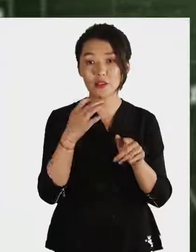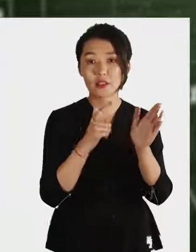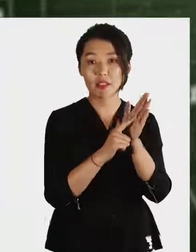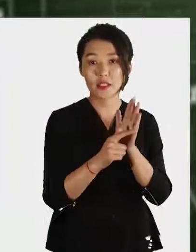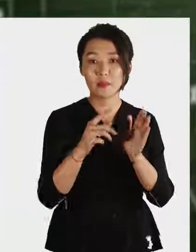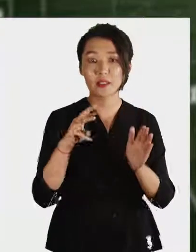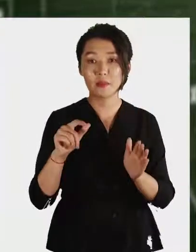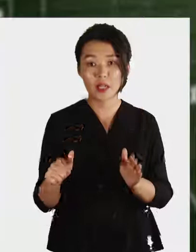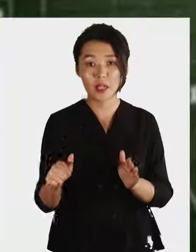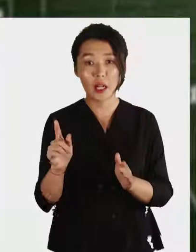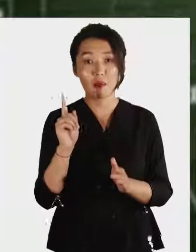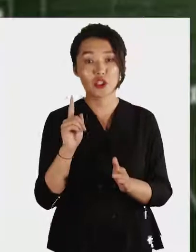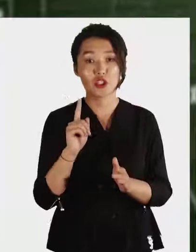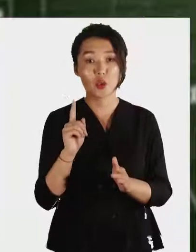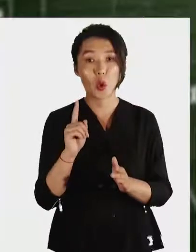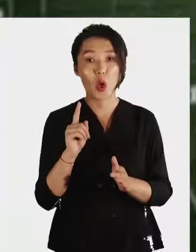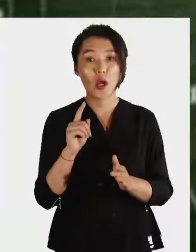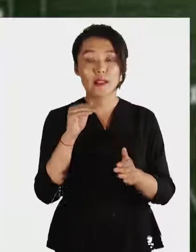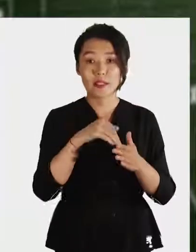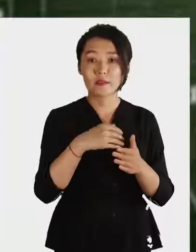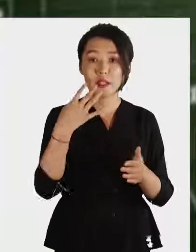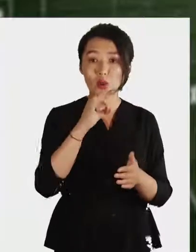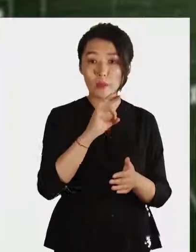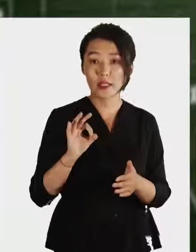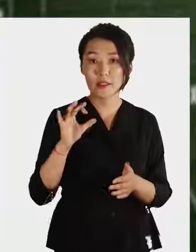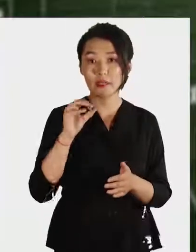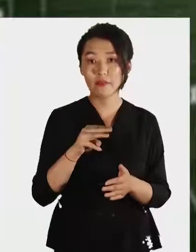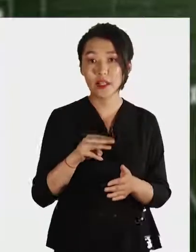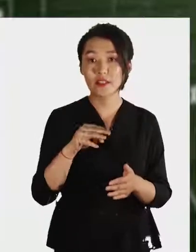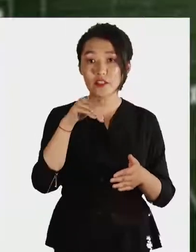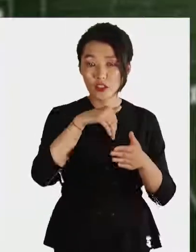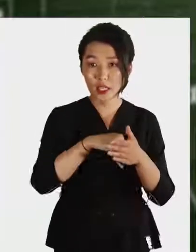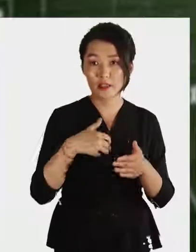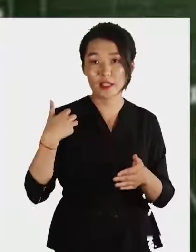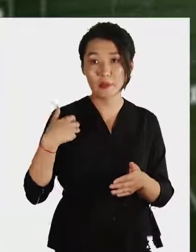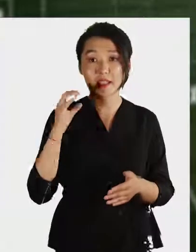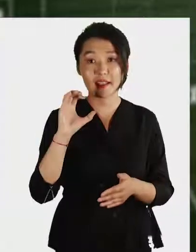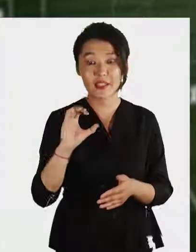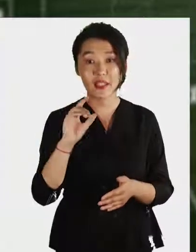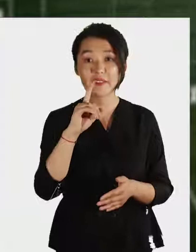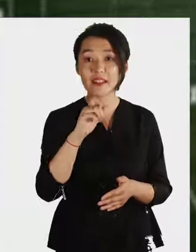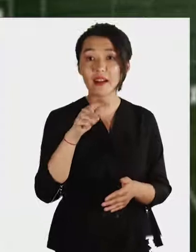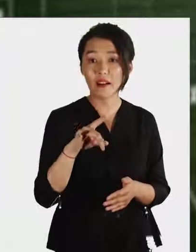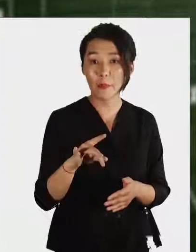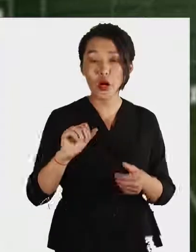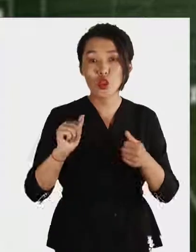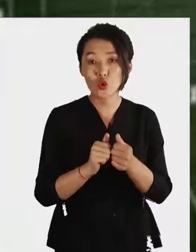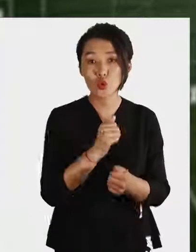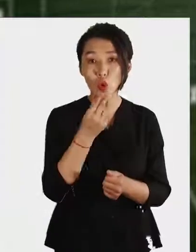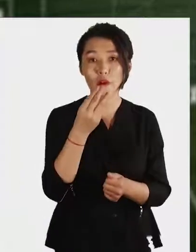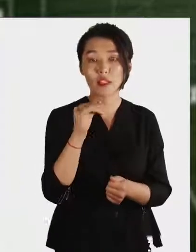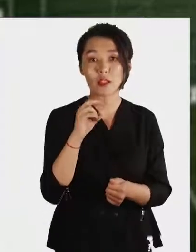470 миллиграммов, что составляет 40% от содержания витамина С в 100 граммах сухого